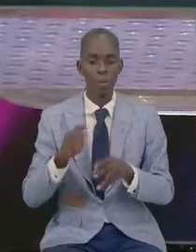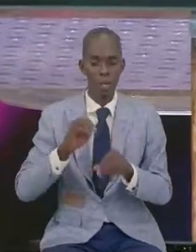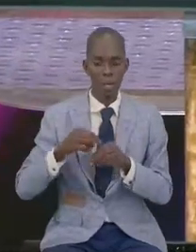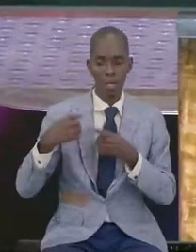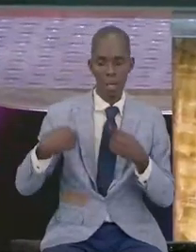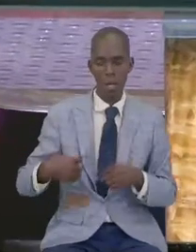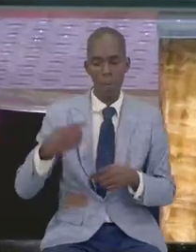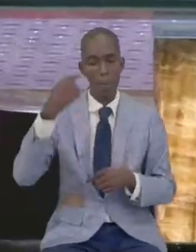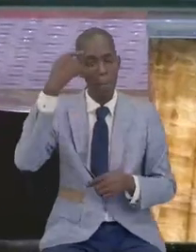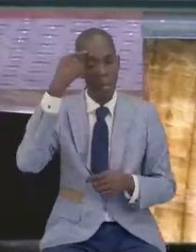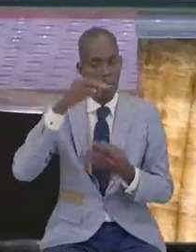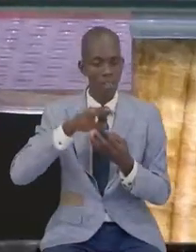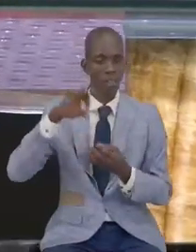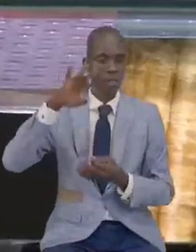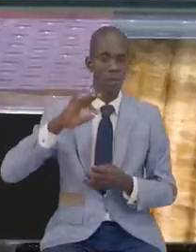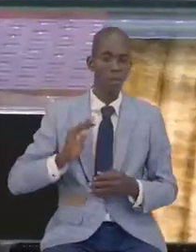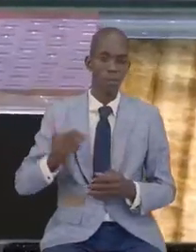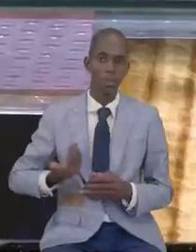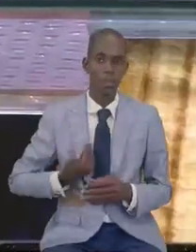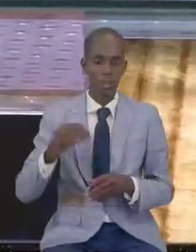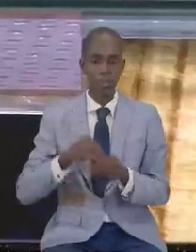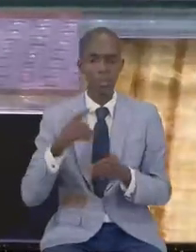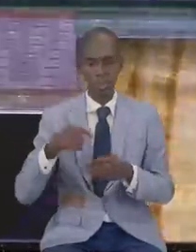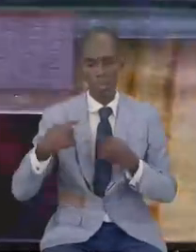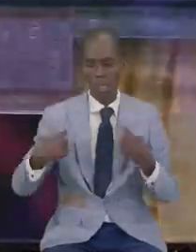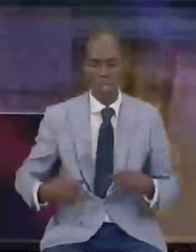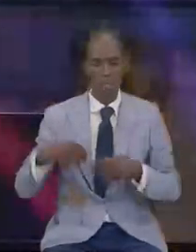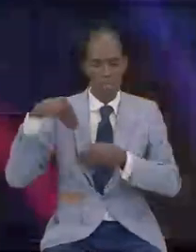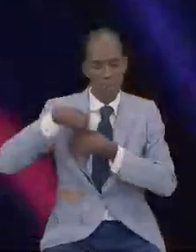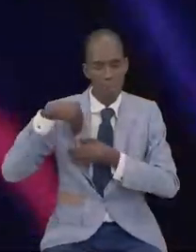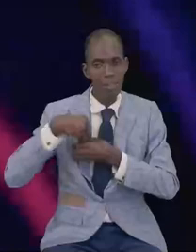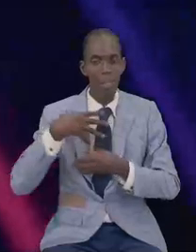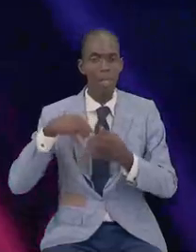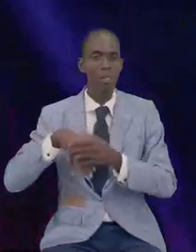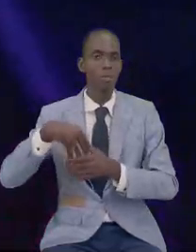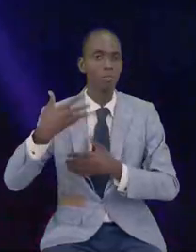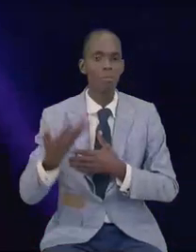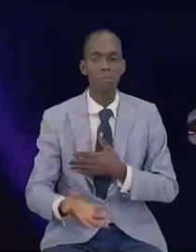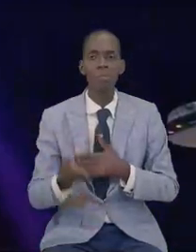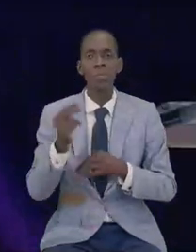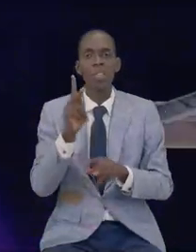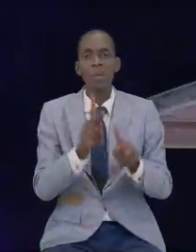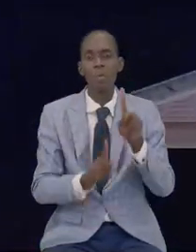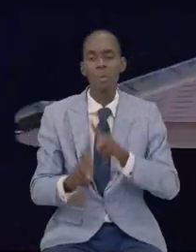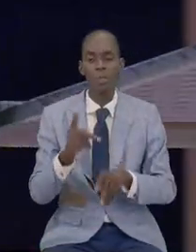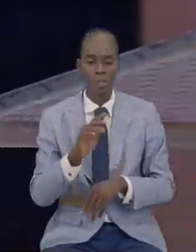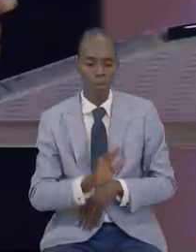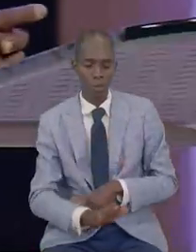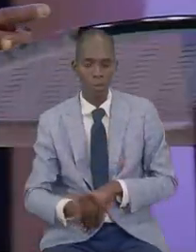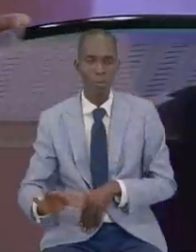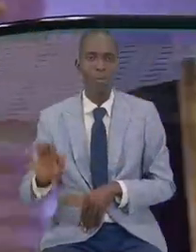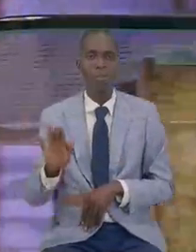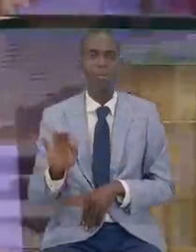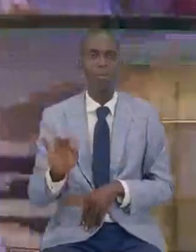cœur, l'esprit, l'âme est au-dedans et l'esprit au-dedans, au-dehors, des